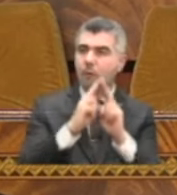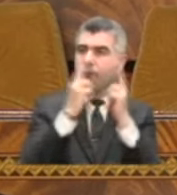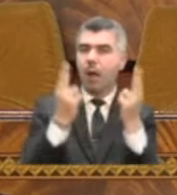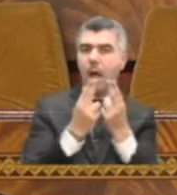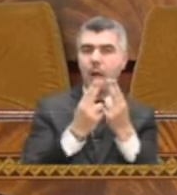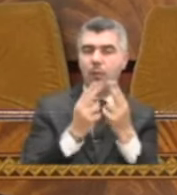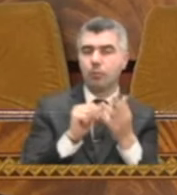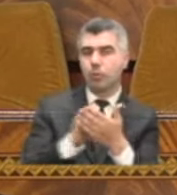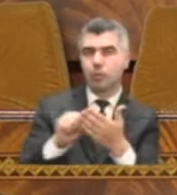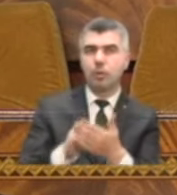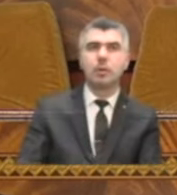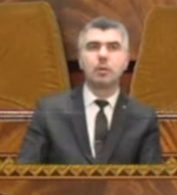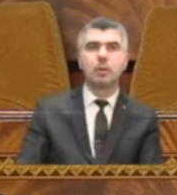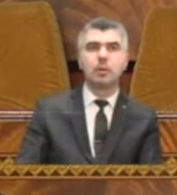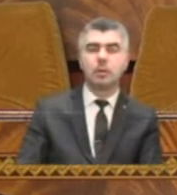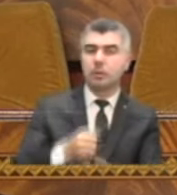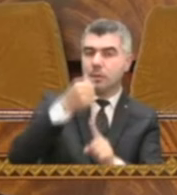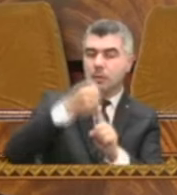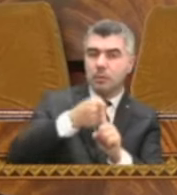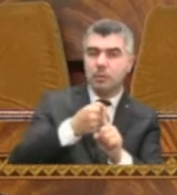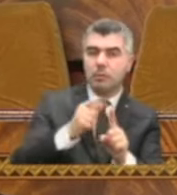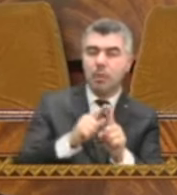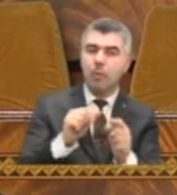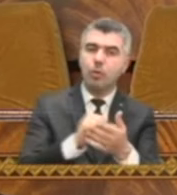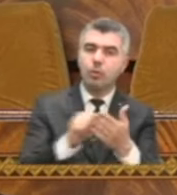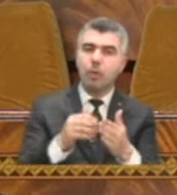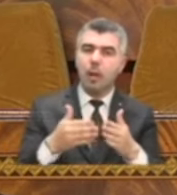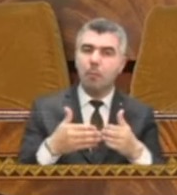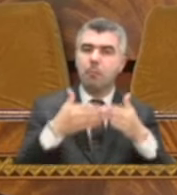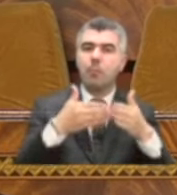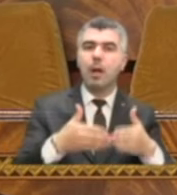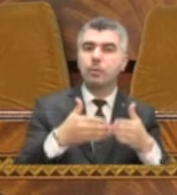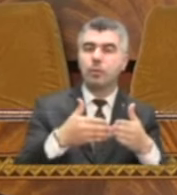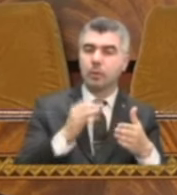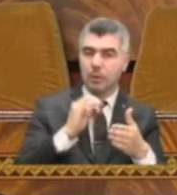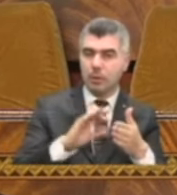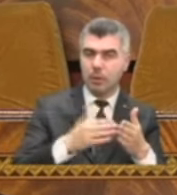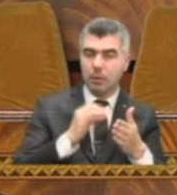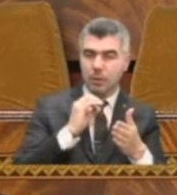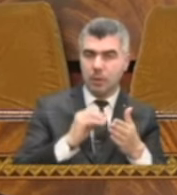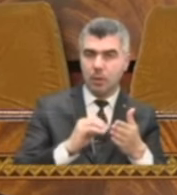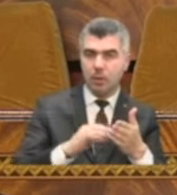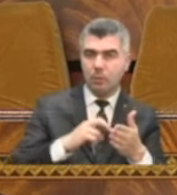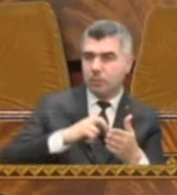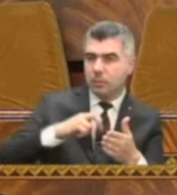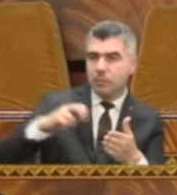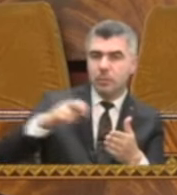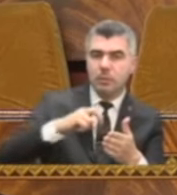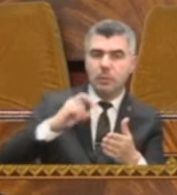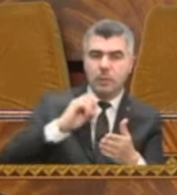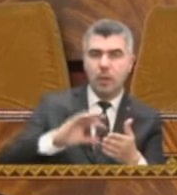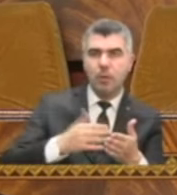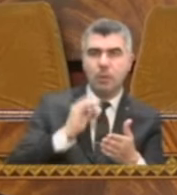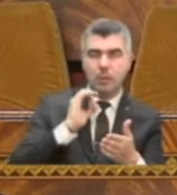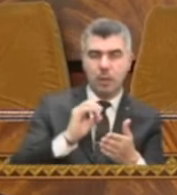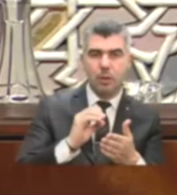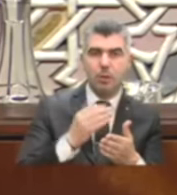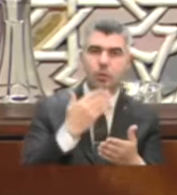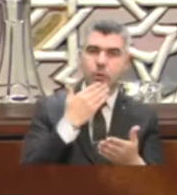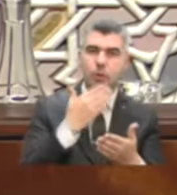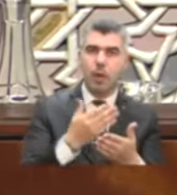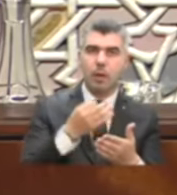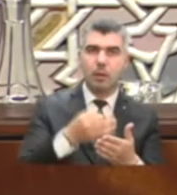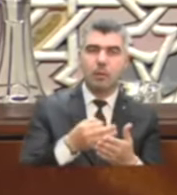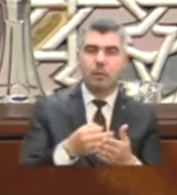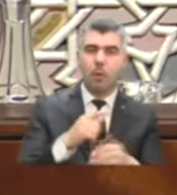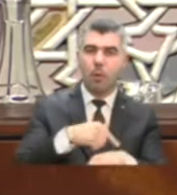عالميا، مواصلة بلادنا اقتناء ناقلة الغاز لتقليص تكلفة الشحن لتفادي المضاربات التي يعرفها قطاع النقل. شكرا السيد